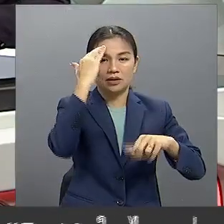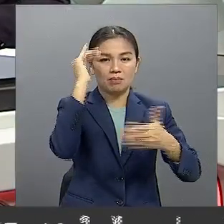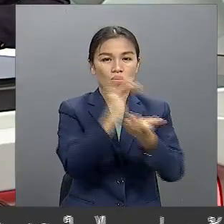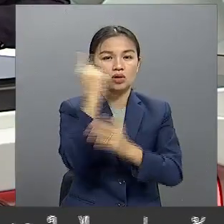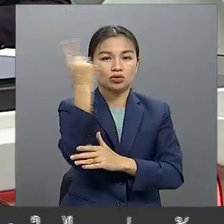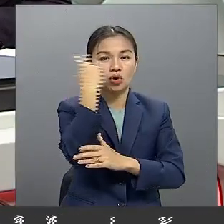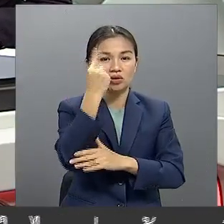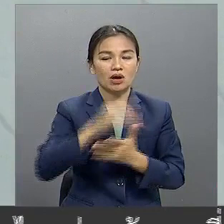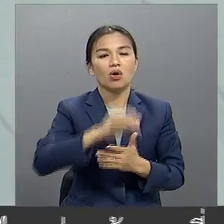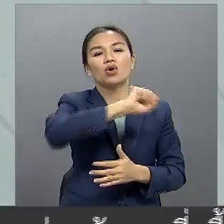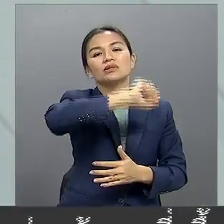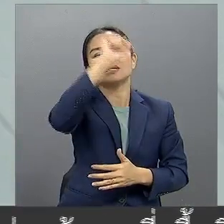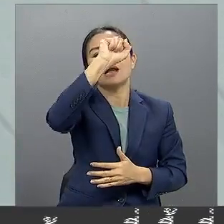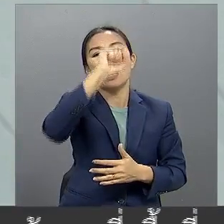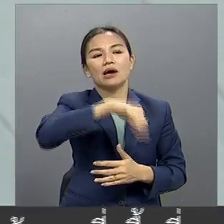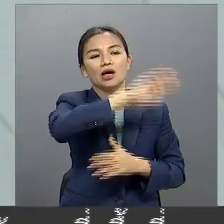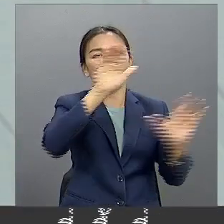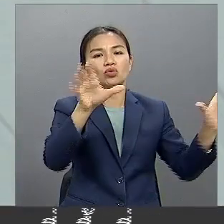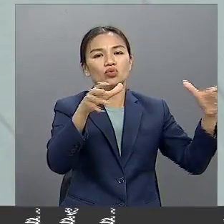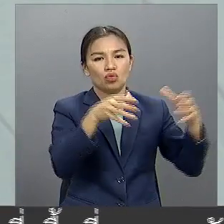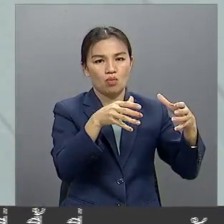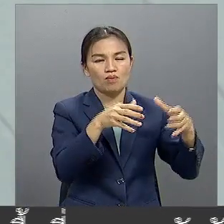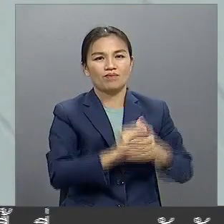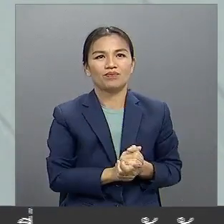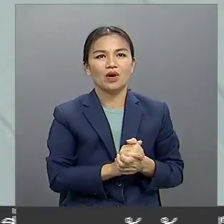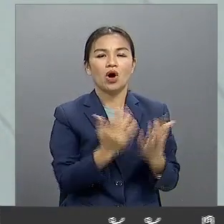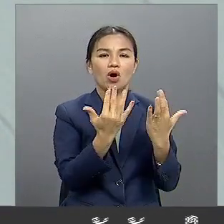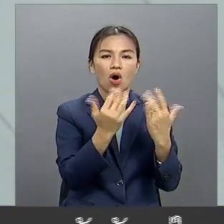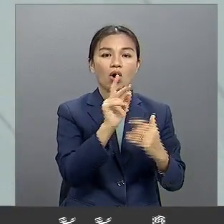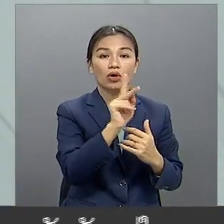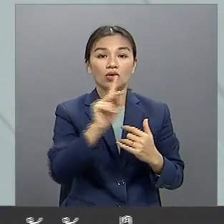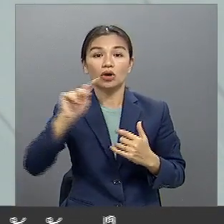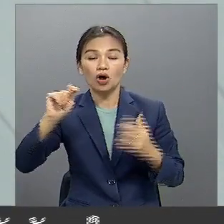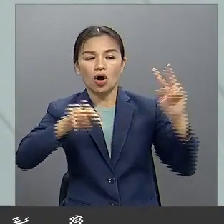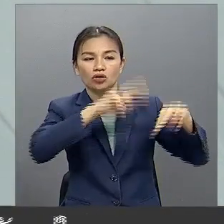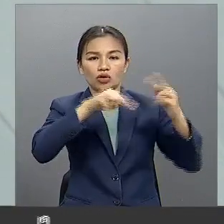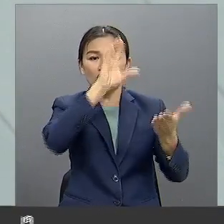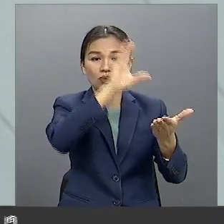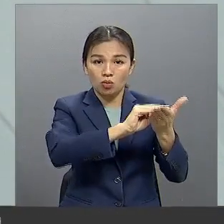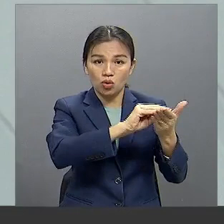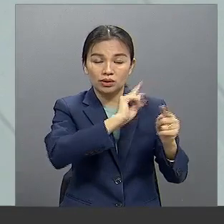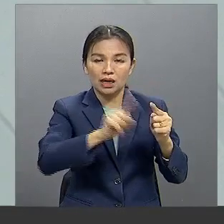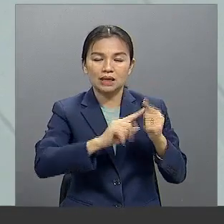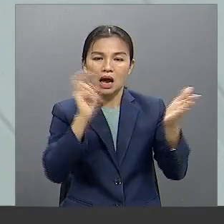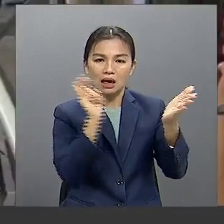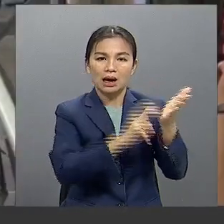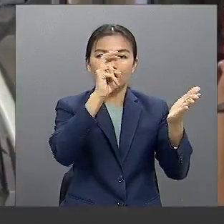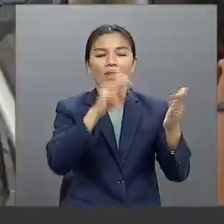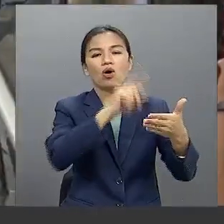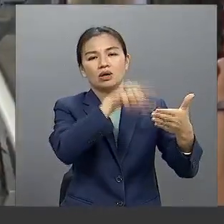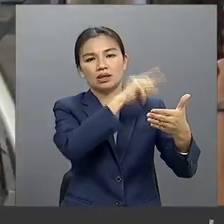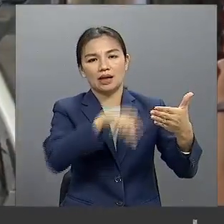นะแบบยกทีมนะคะขณะนี้ก็รอเพียงกกต.ตรวจสอบข้อร้องเรียนต่างๆเพื่อรับรองผลการเลือกตั้งเท่านั้นค่ะ